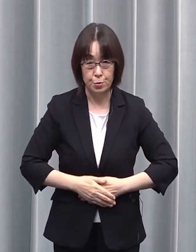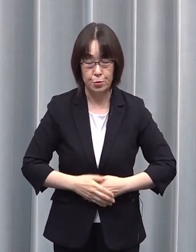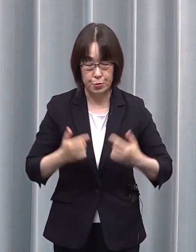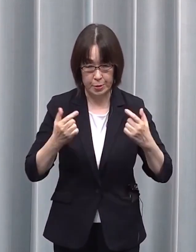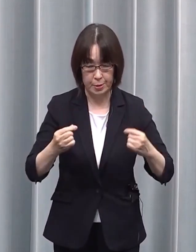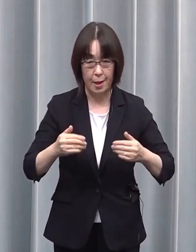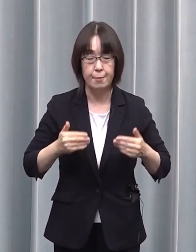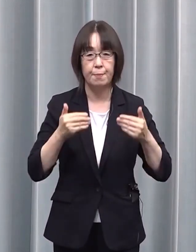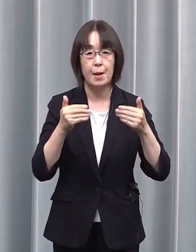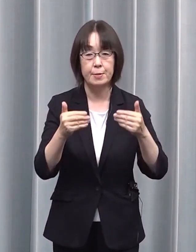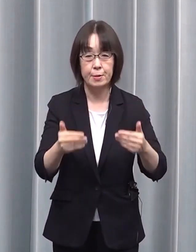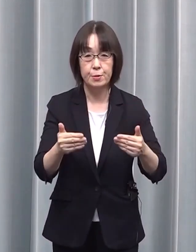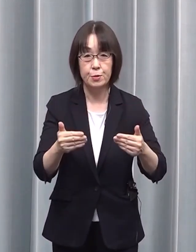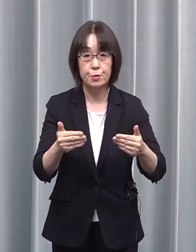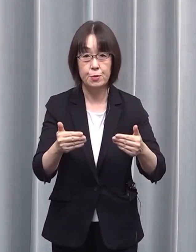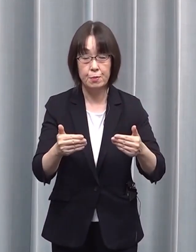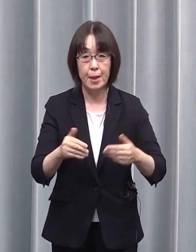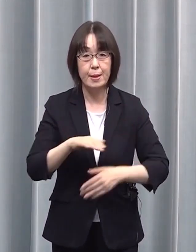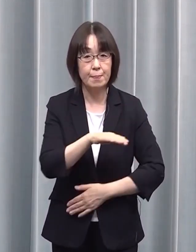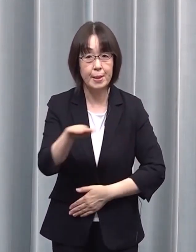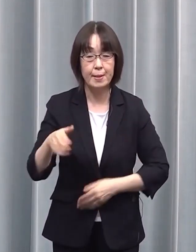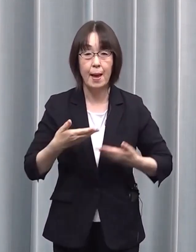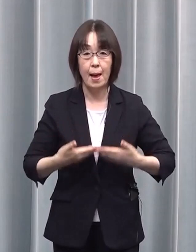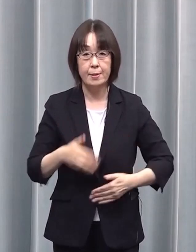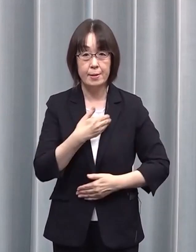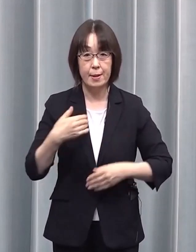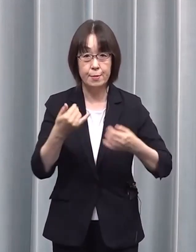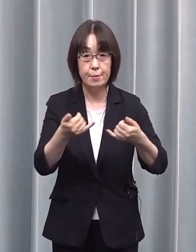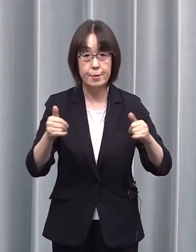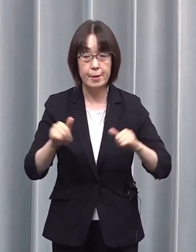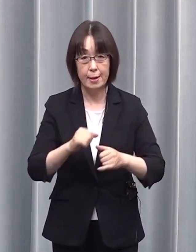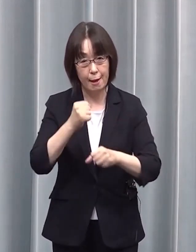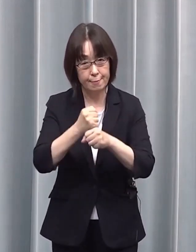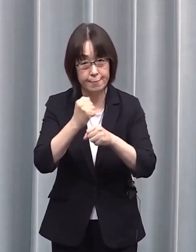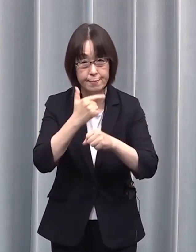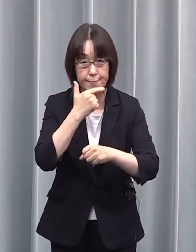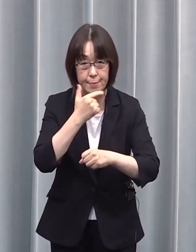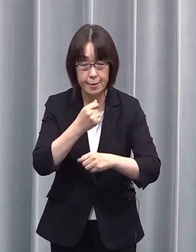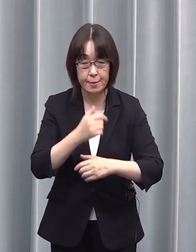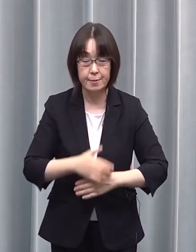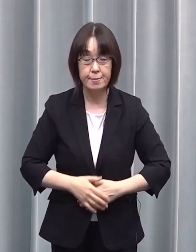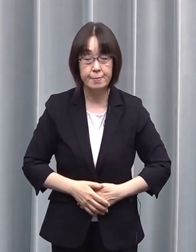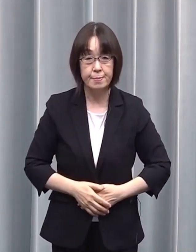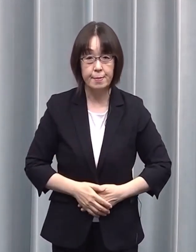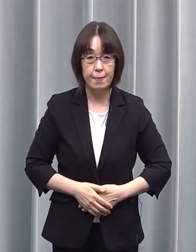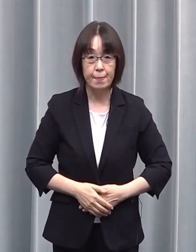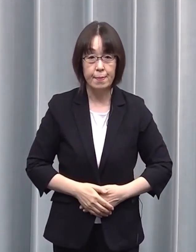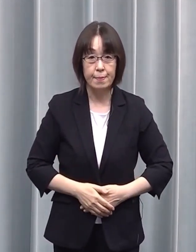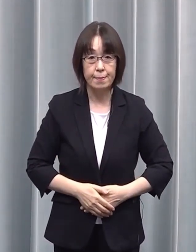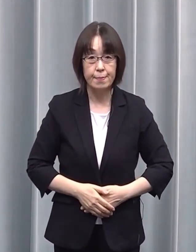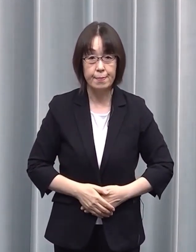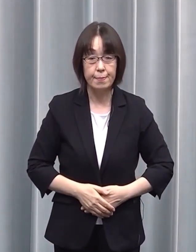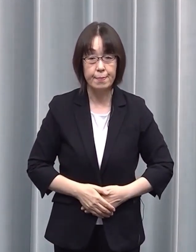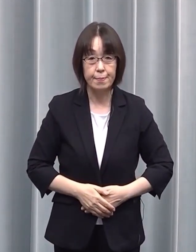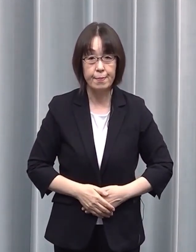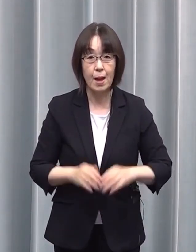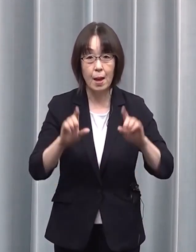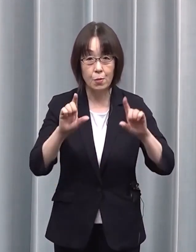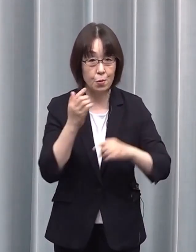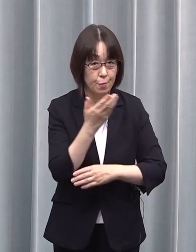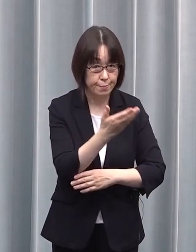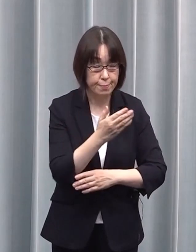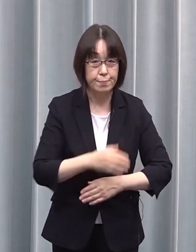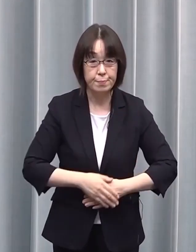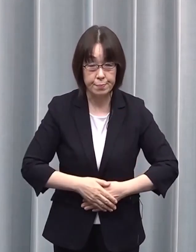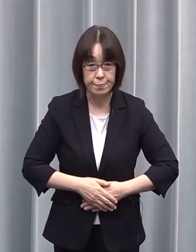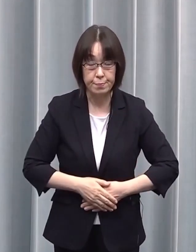前に進めることにより誰もが安心できる社会を実現してまいりたいと考えています。 関連でして